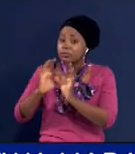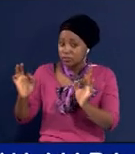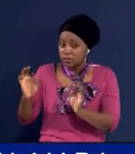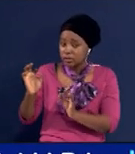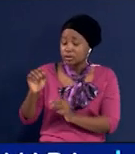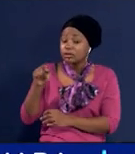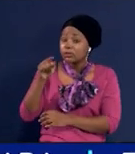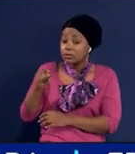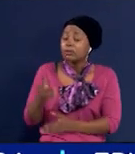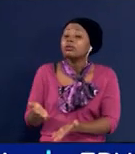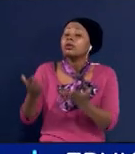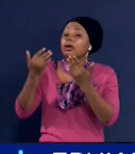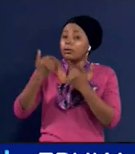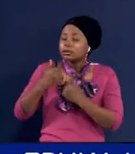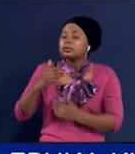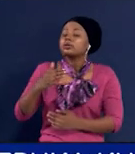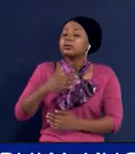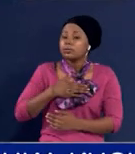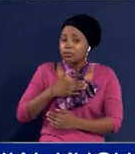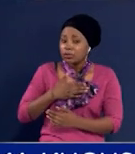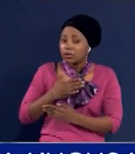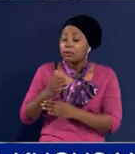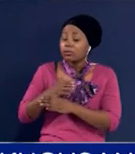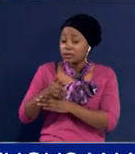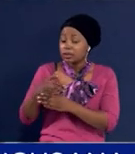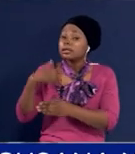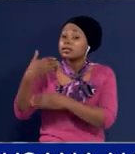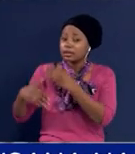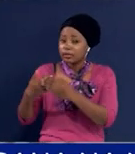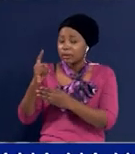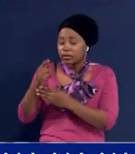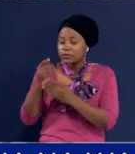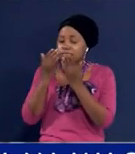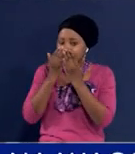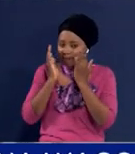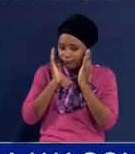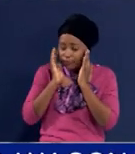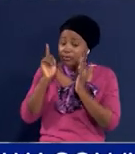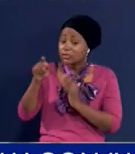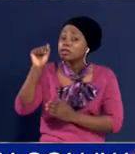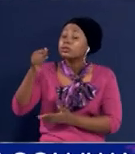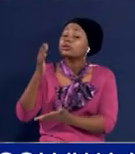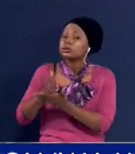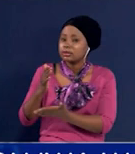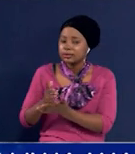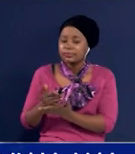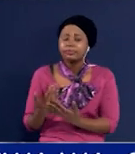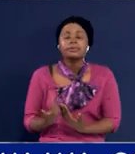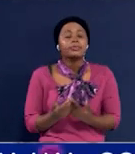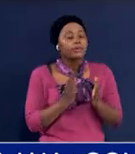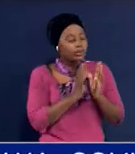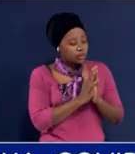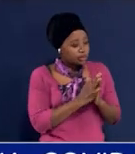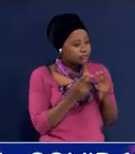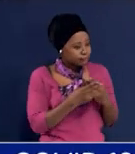aliyevaa aweze kupumua kwa kupitia kile kitambaa ambacho atakuwa ameziba pua yake na mdomo. Hiyo ndio namna sahihi. Asante sana daktari.